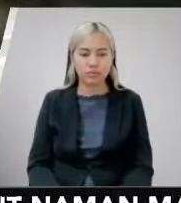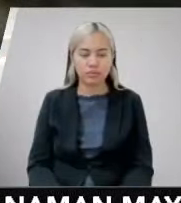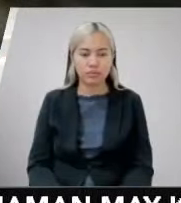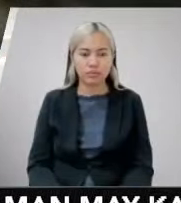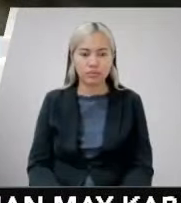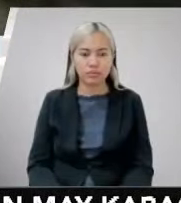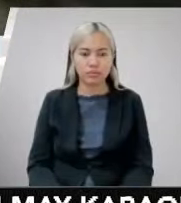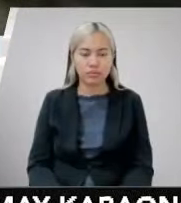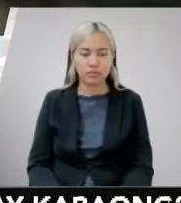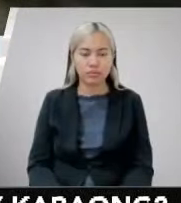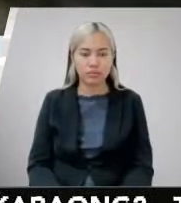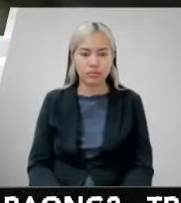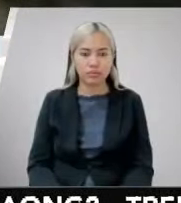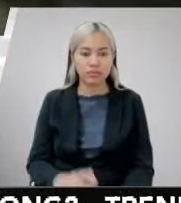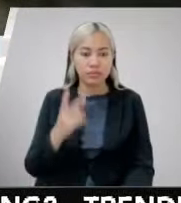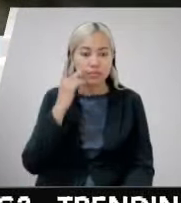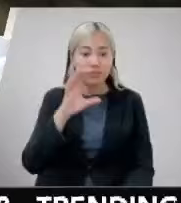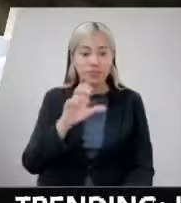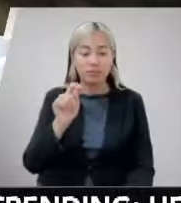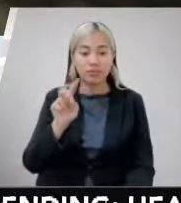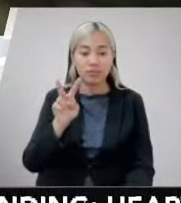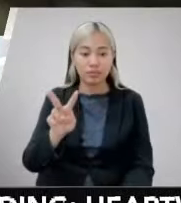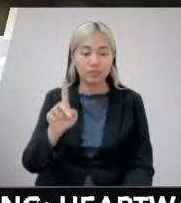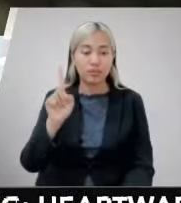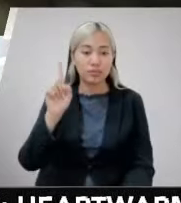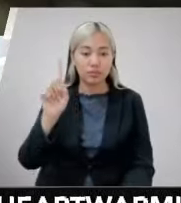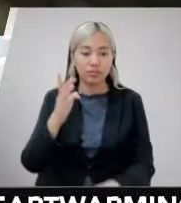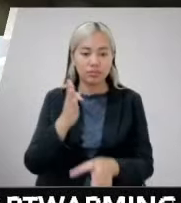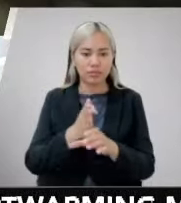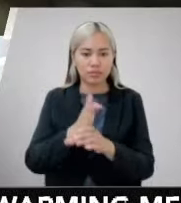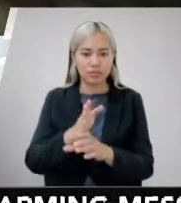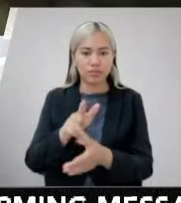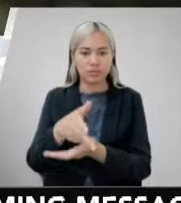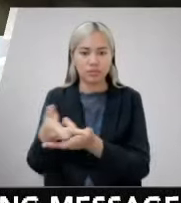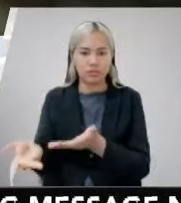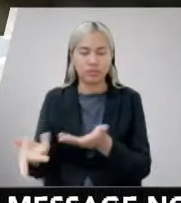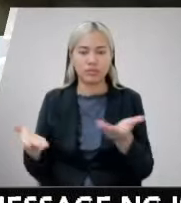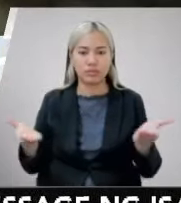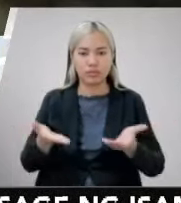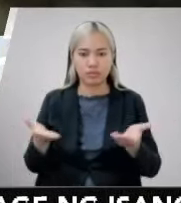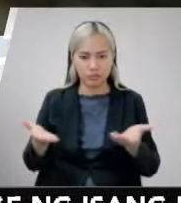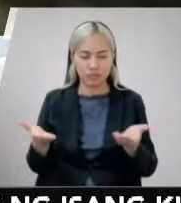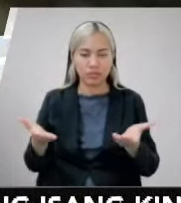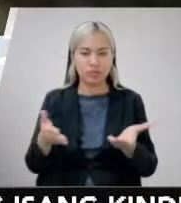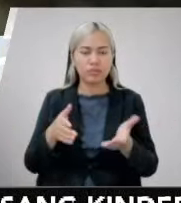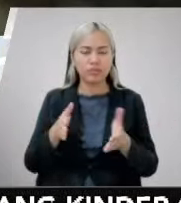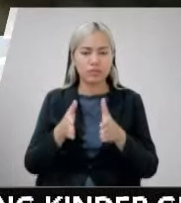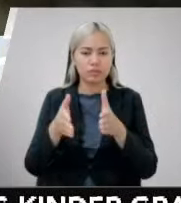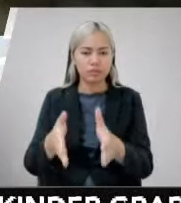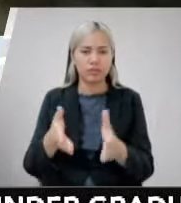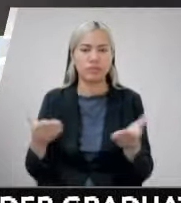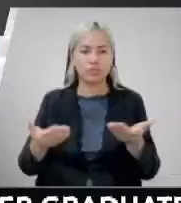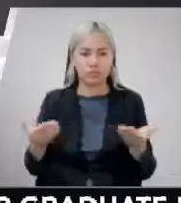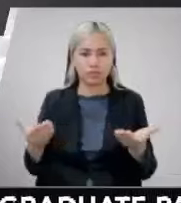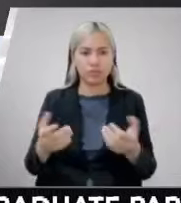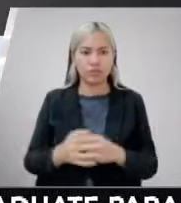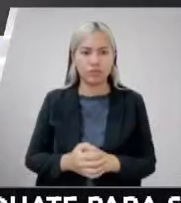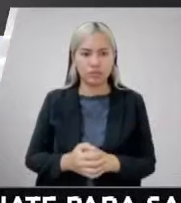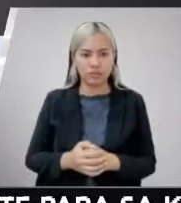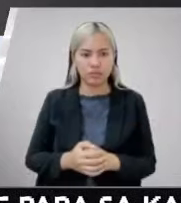Kita sa CCTV ang pagtagilid ng isang bus habang papaliko sa kurbadang bahagi ng kalsada sa Don Salvador, Benedicto, Negros